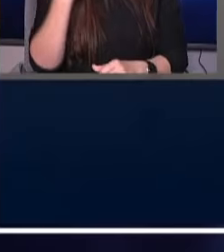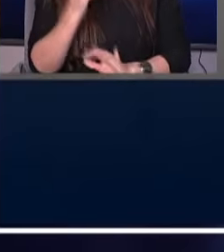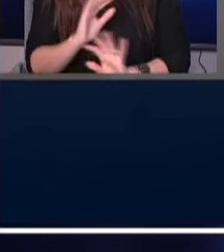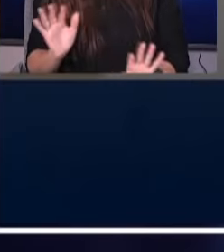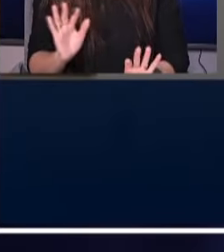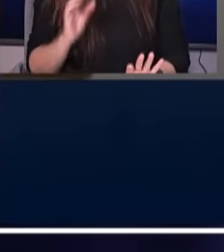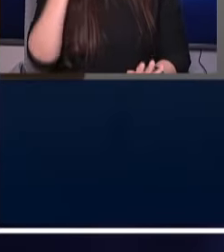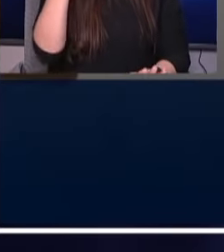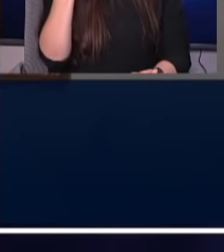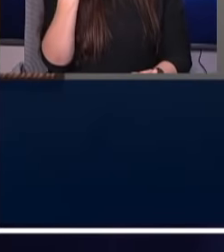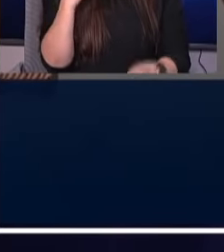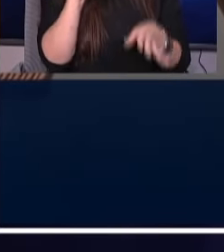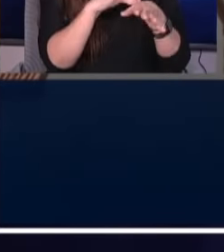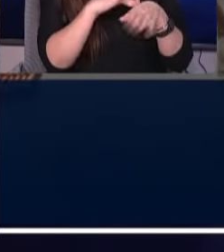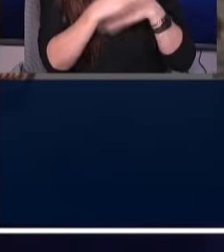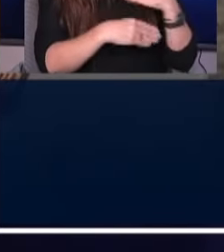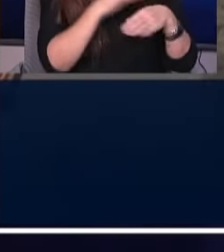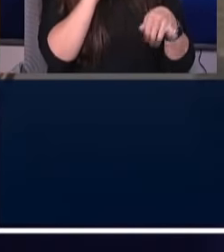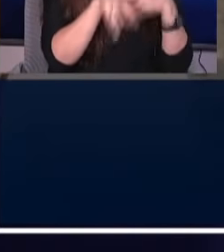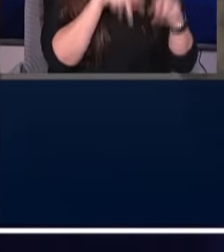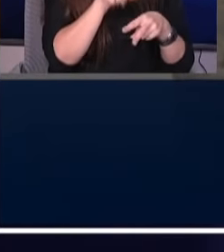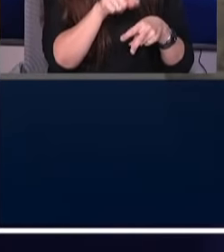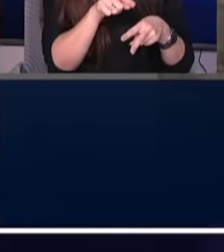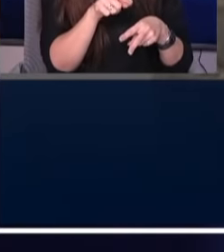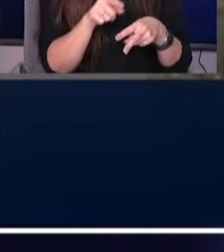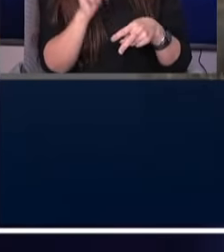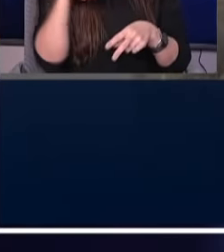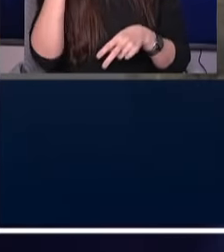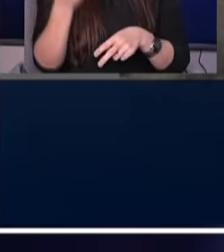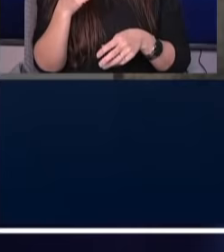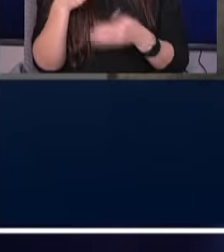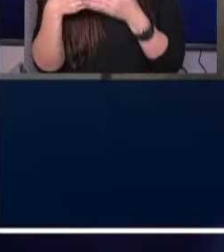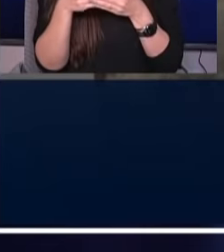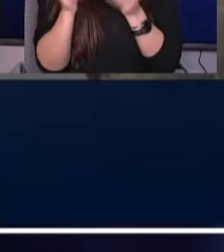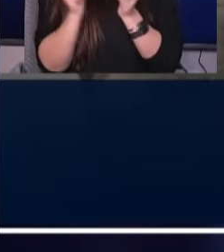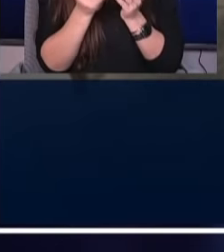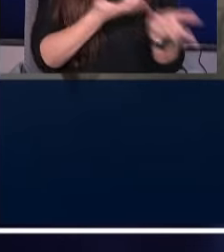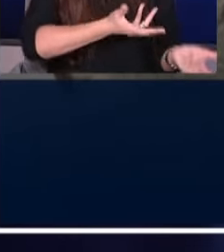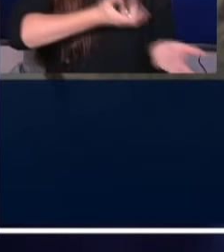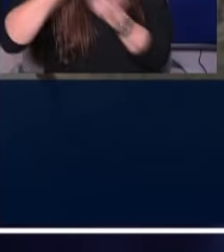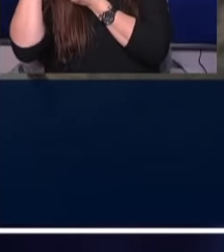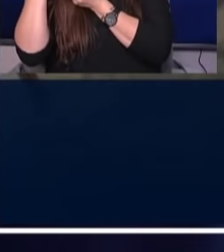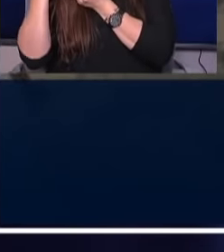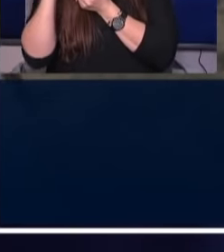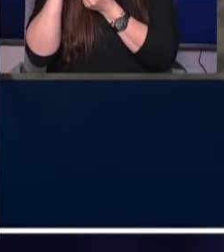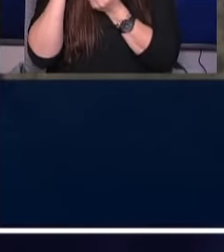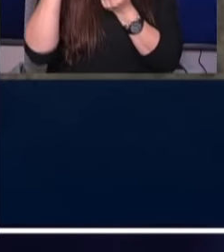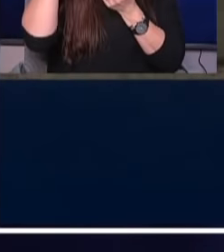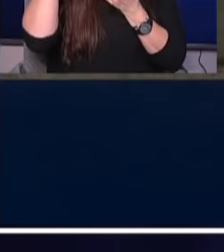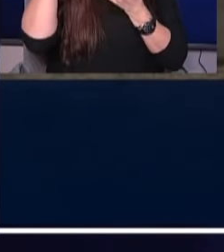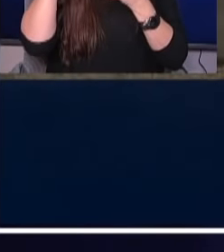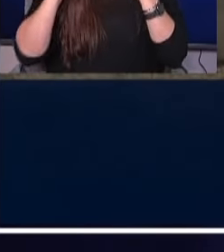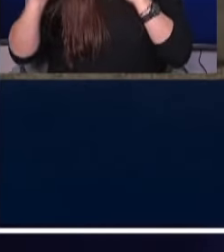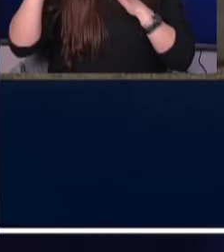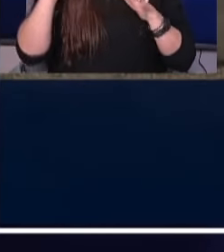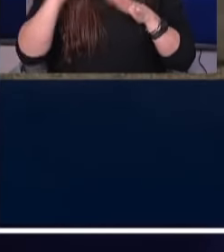אחד הפרמדיקים שטיפלו בפעוט, פרמדיק מד"א, אמר הפעוט שנמשה מהמים היה בהכרה מעורפלת וסבל